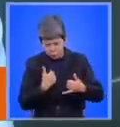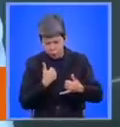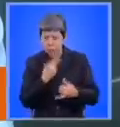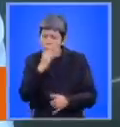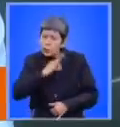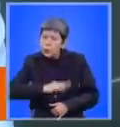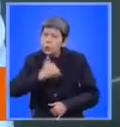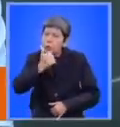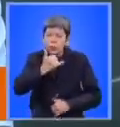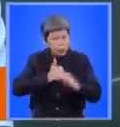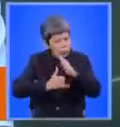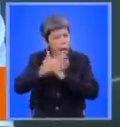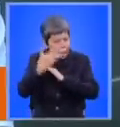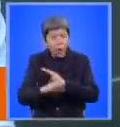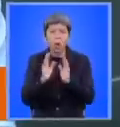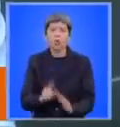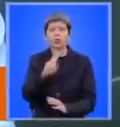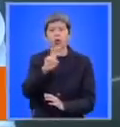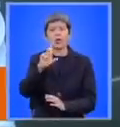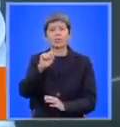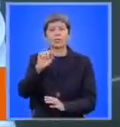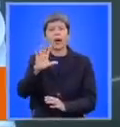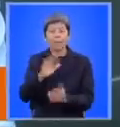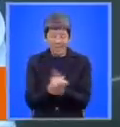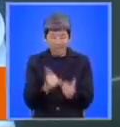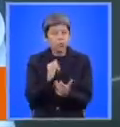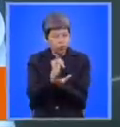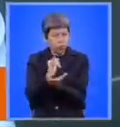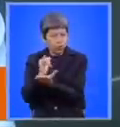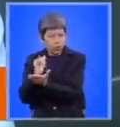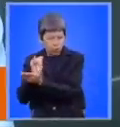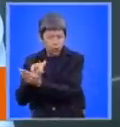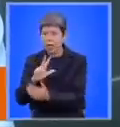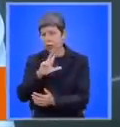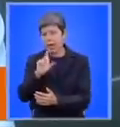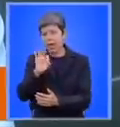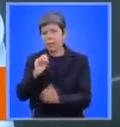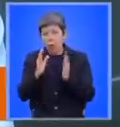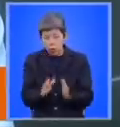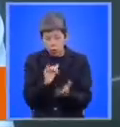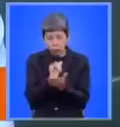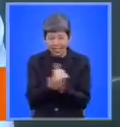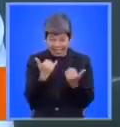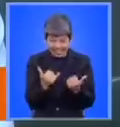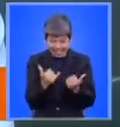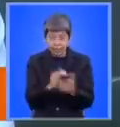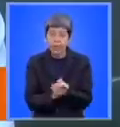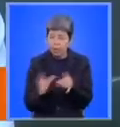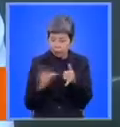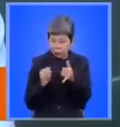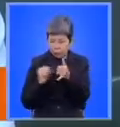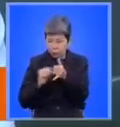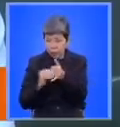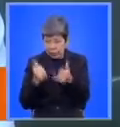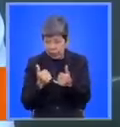การดีขึ้นและออกจากโรงพยาบาลได้แล้ว225รายและนอนโรงพยาบาล390รายค่ะส่วนสถานการณ์ผู้ติดเชื้อไวรัสโคโร